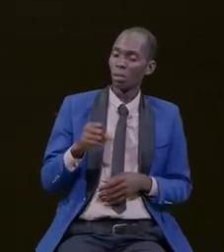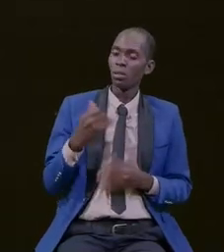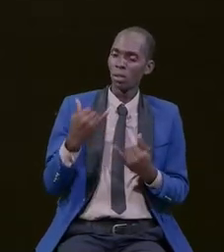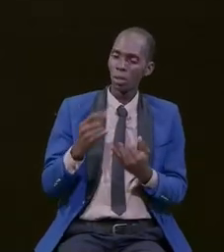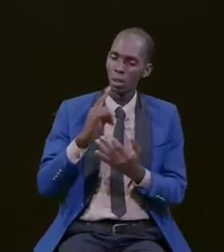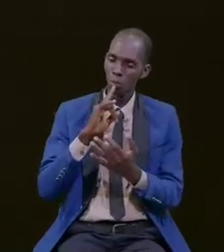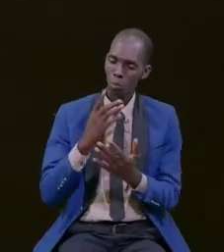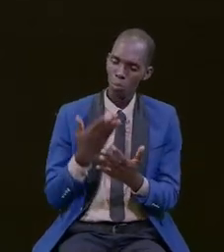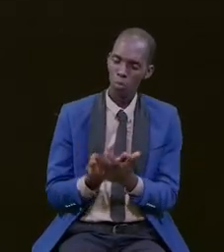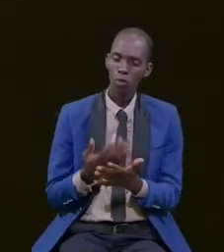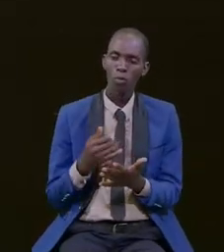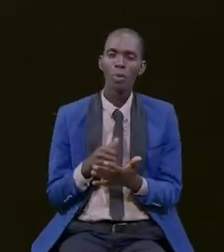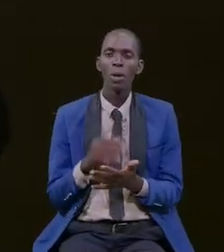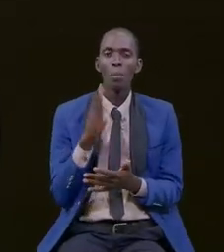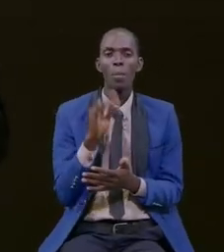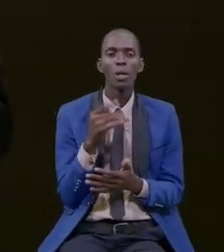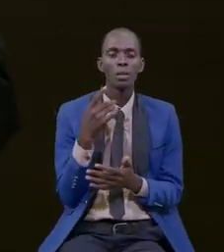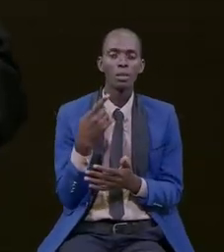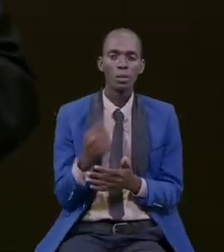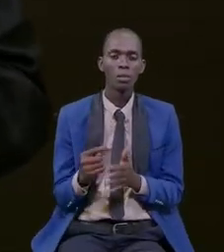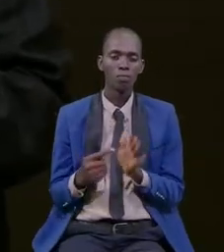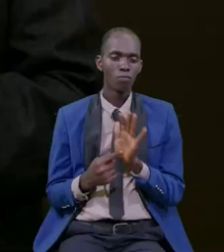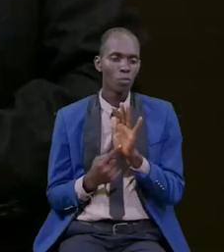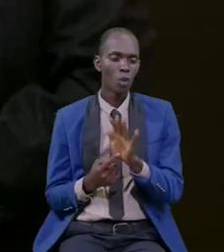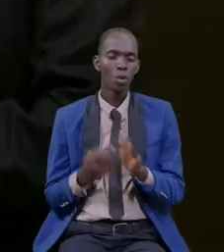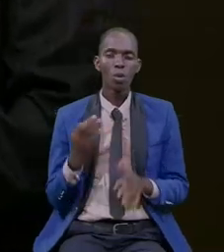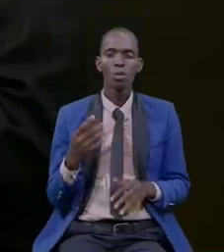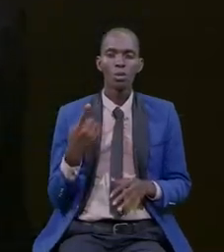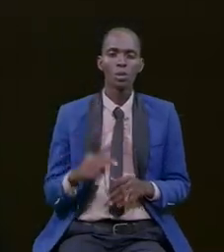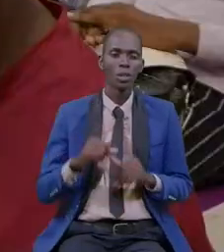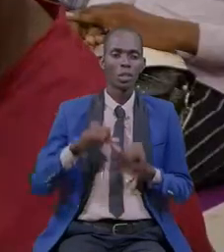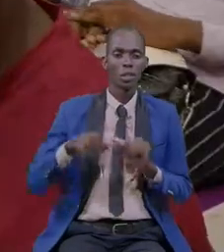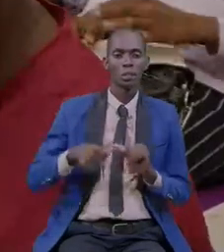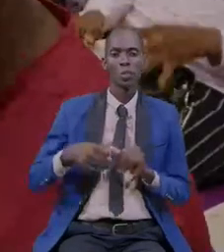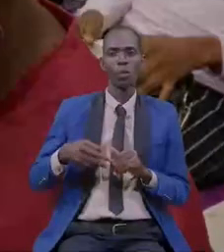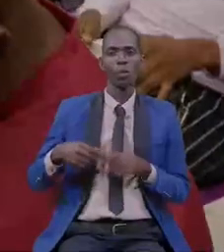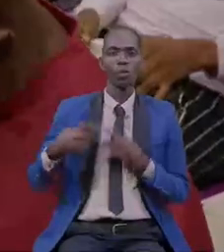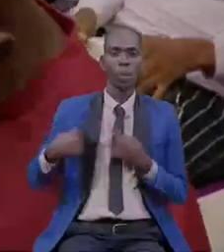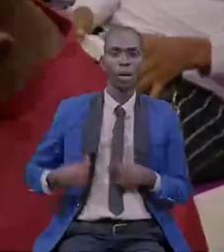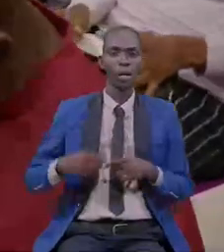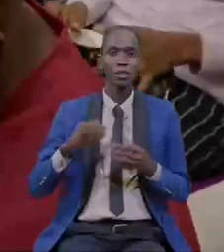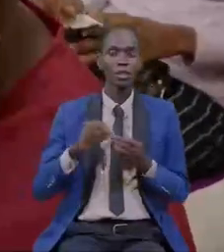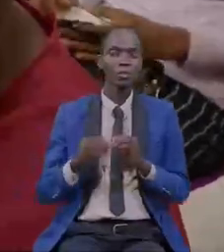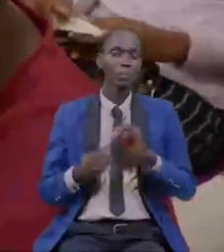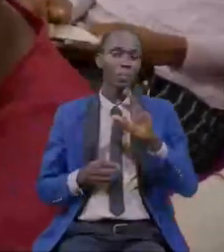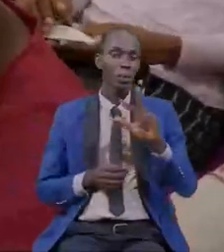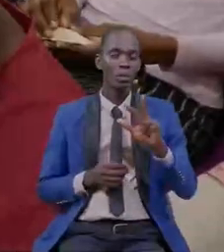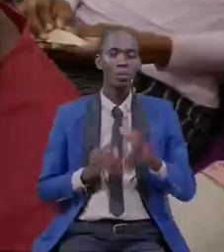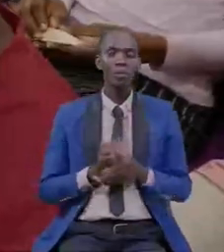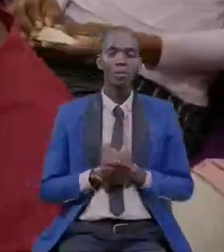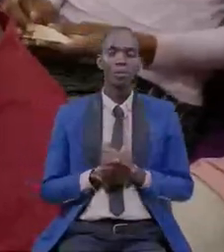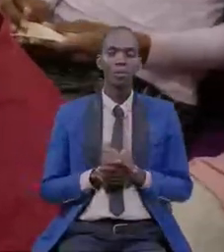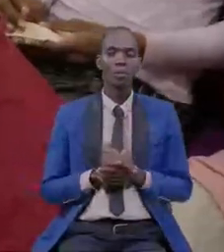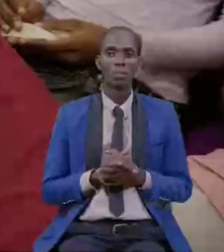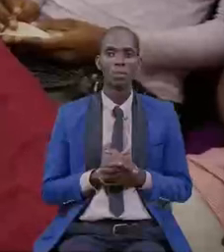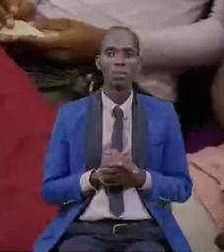l'expression de la circoncision de cœur considérons au sous-titre 3 le sous-titre 3 nous